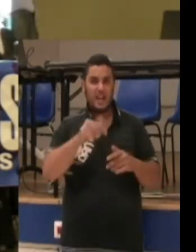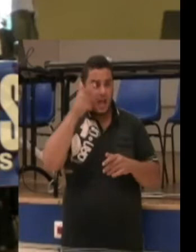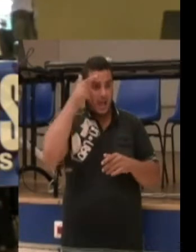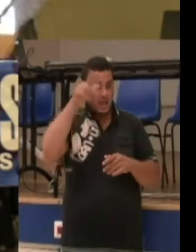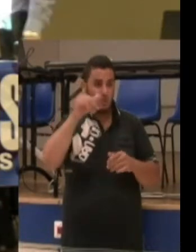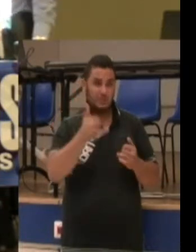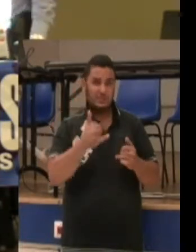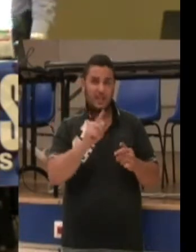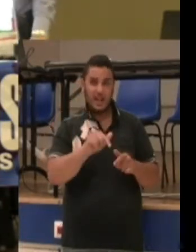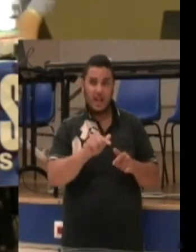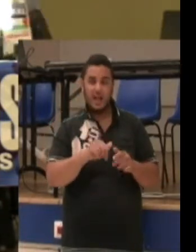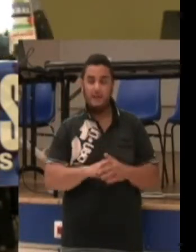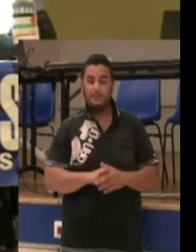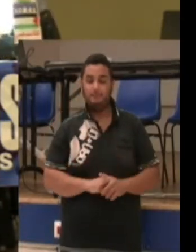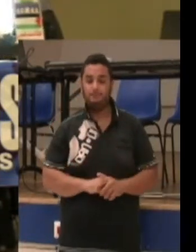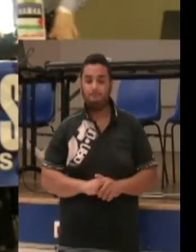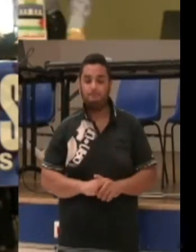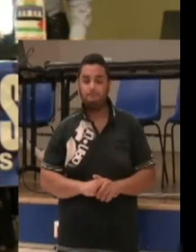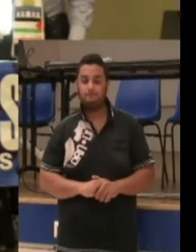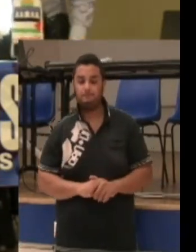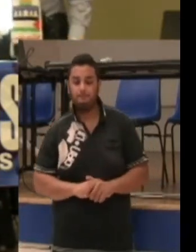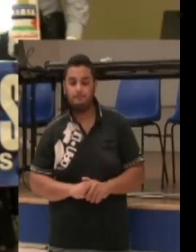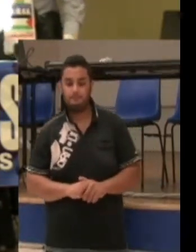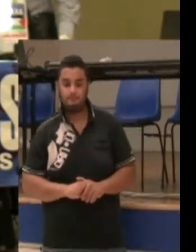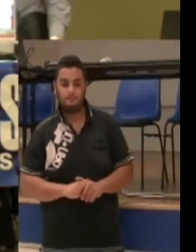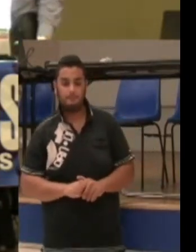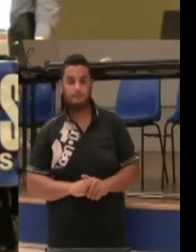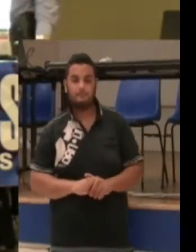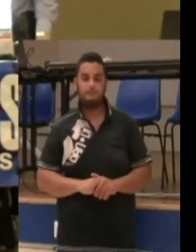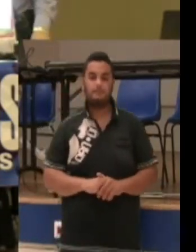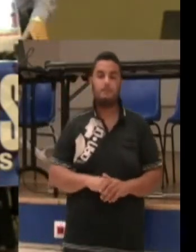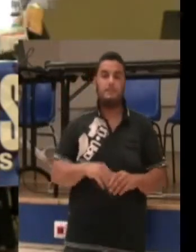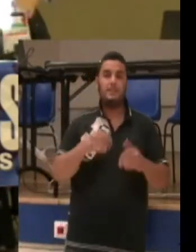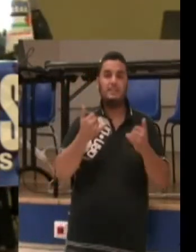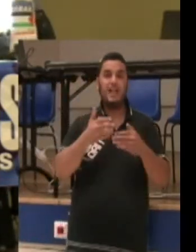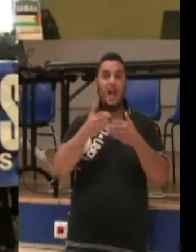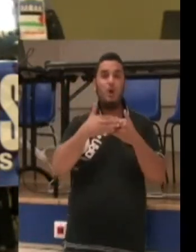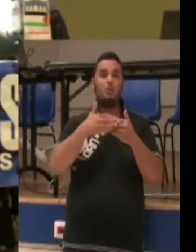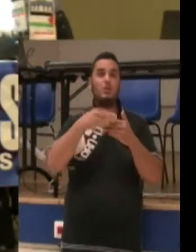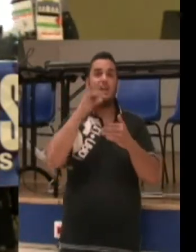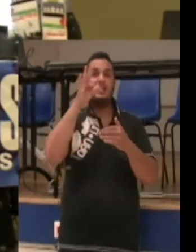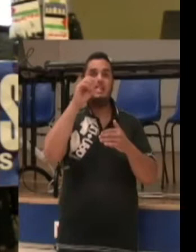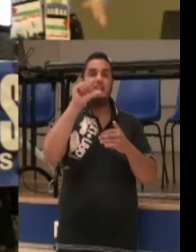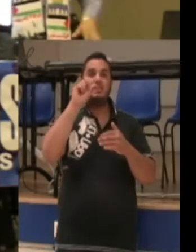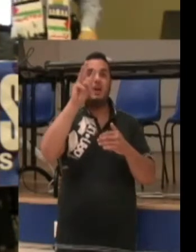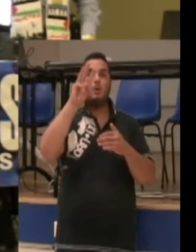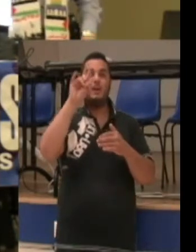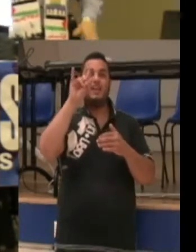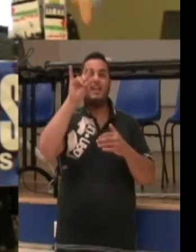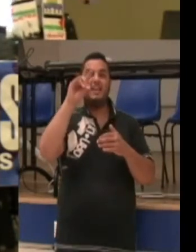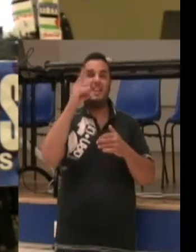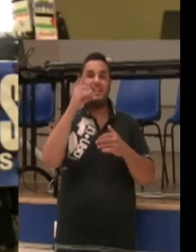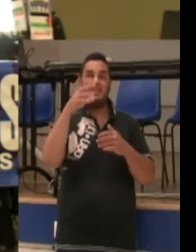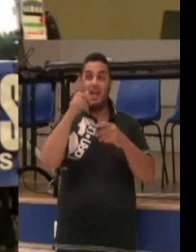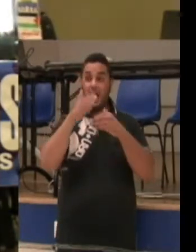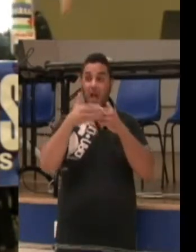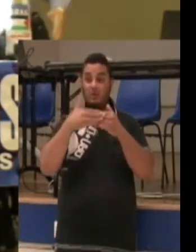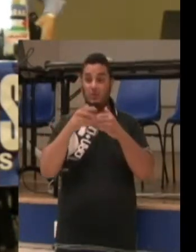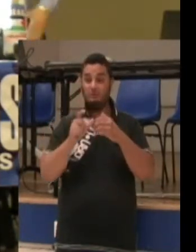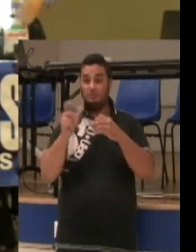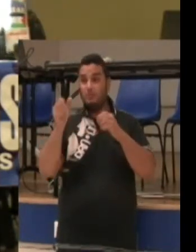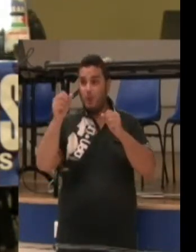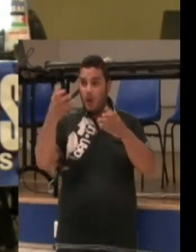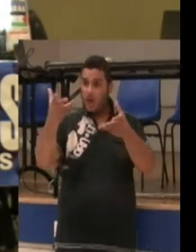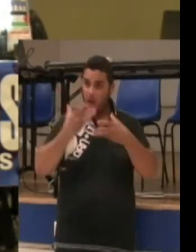de votre local à Tawhid, qui existe depuis 10 années et peut vous